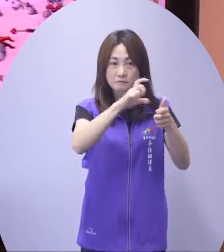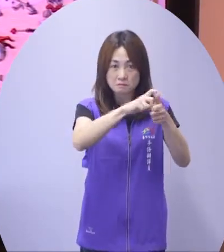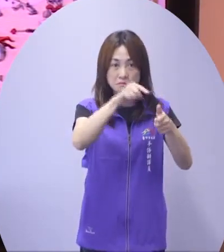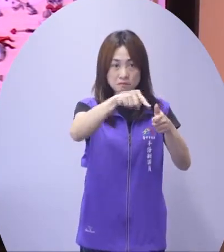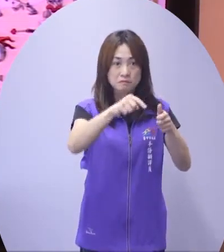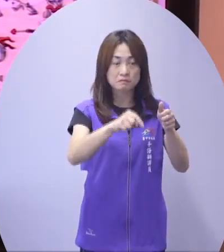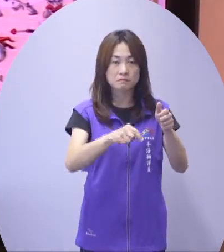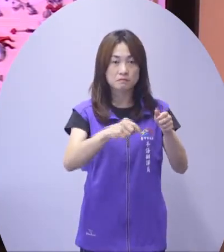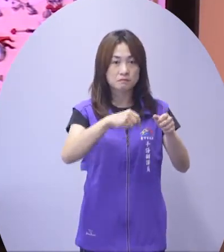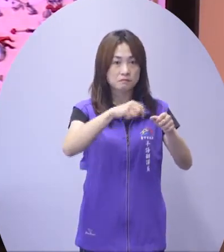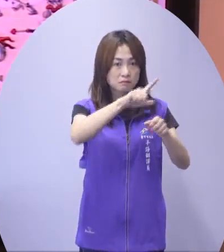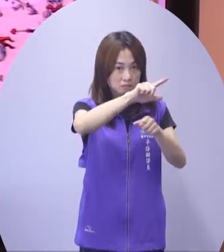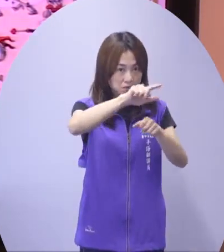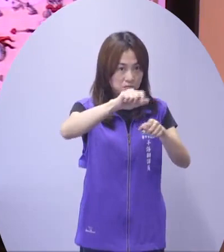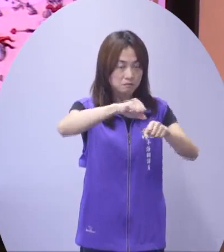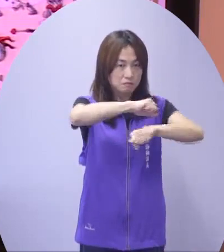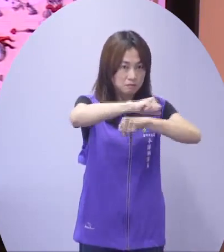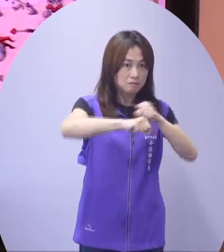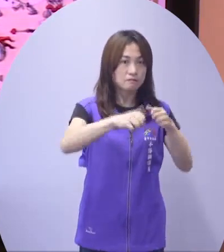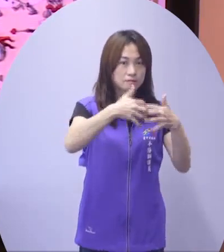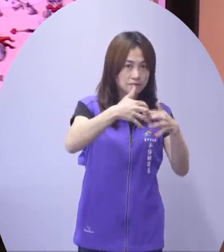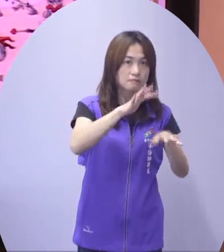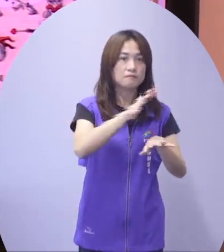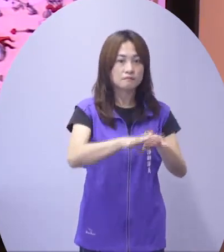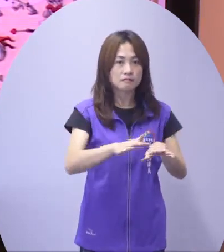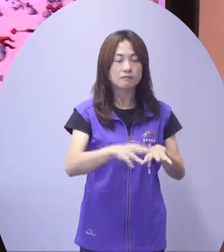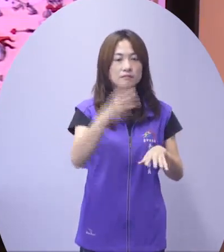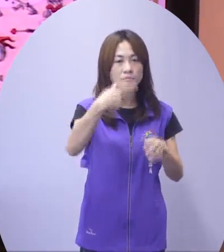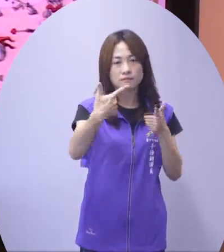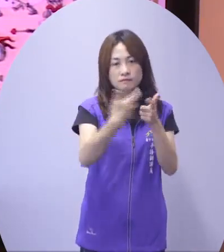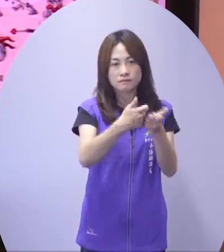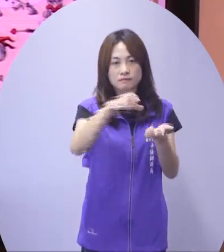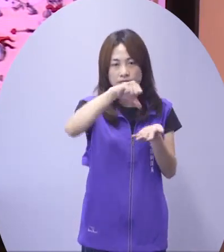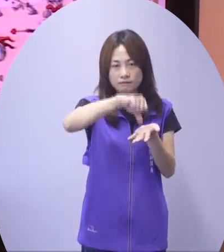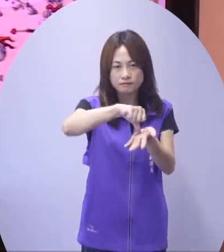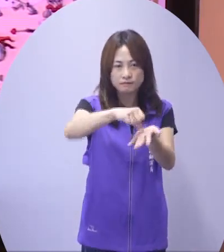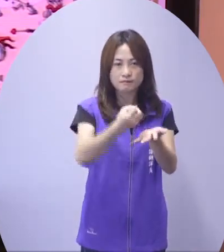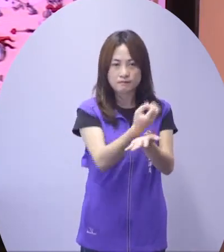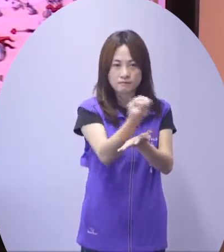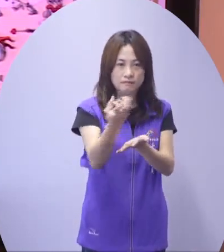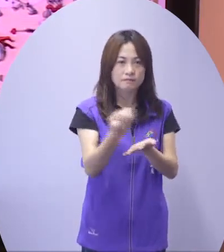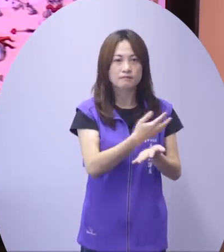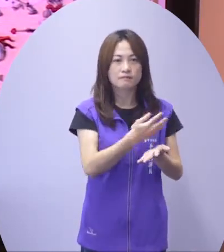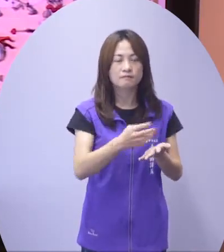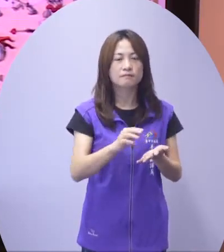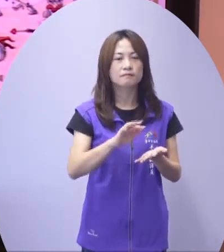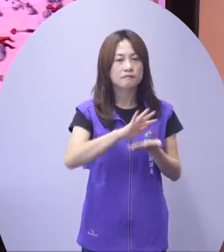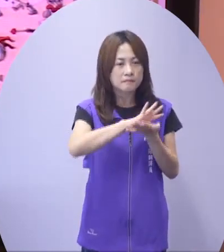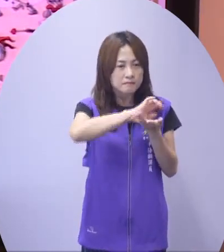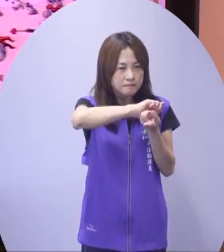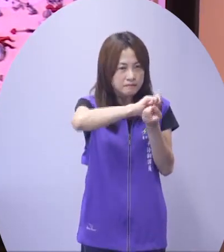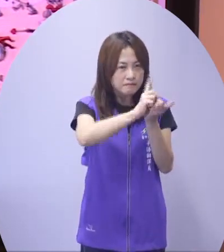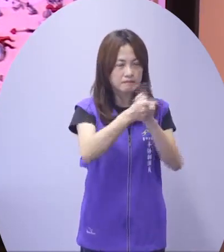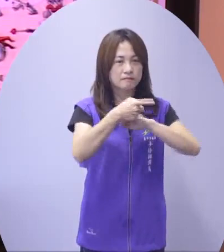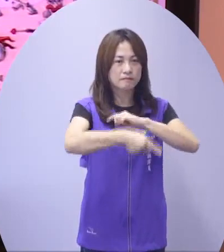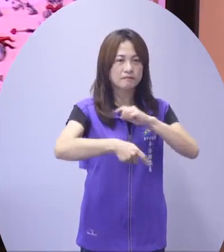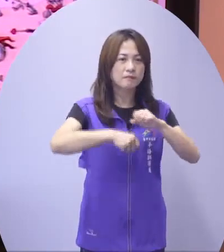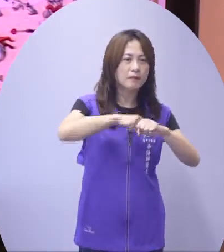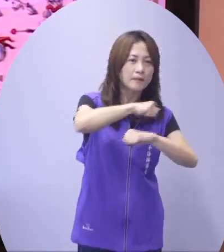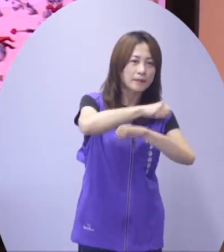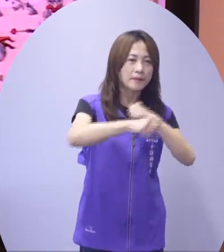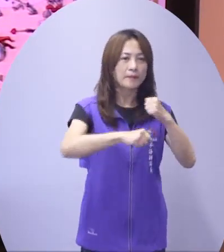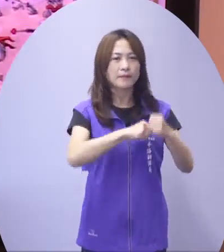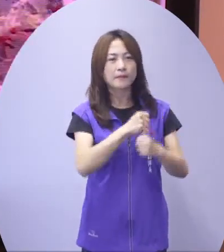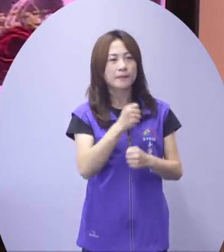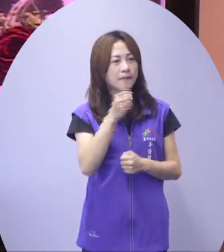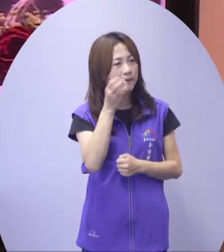的哦，来这个搭配我们精致的花卉种植，动态的来呈现哦。那这个部分呢，我相信大家到现场的时候呢，